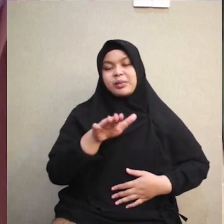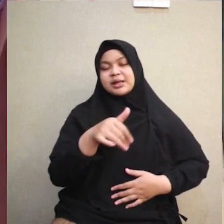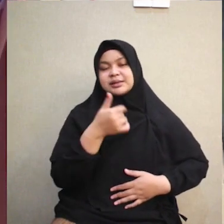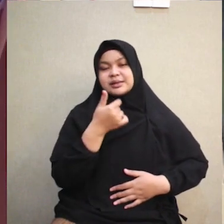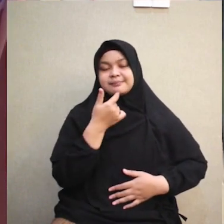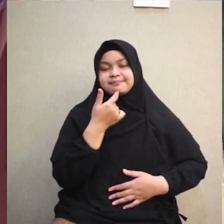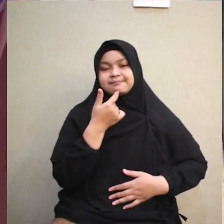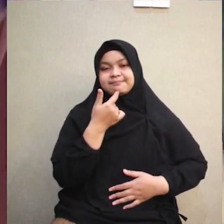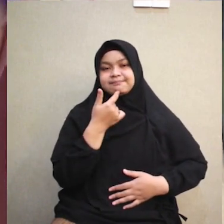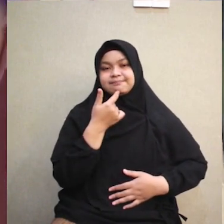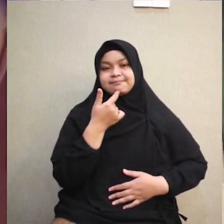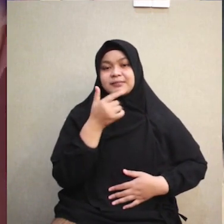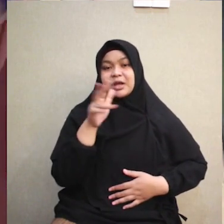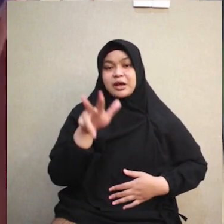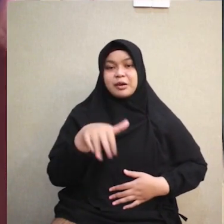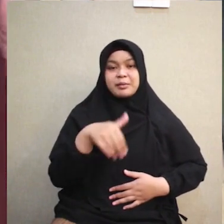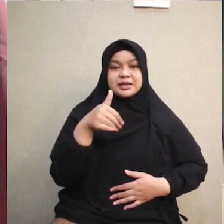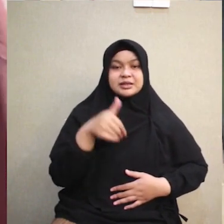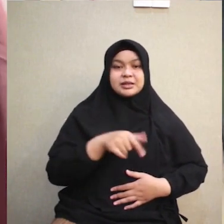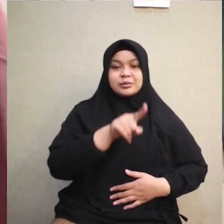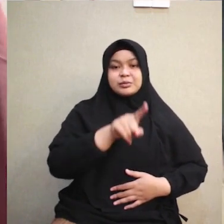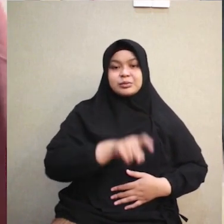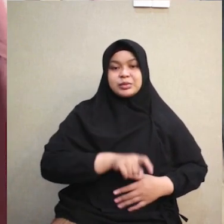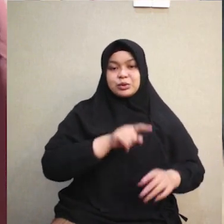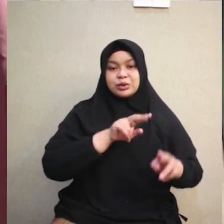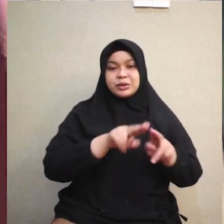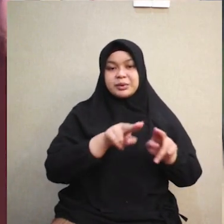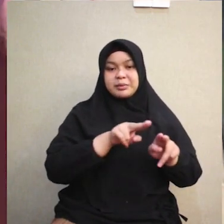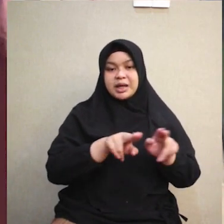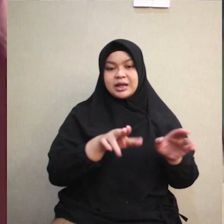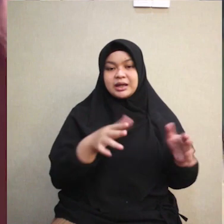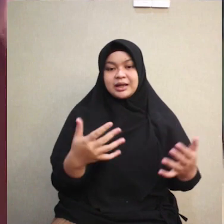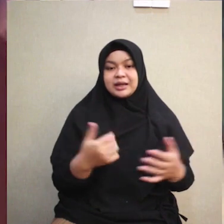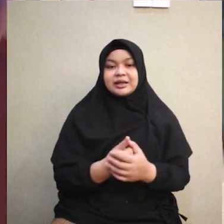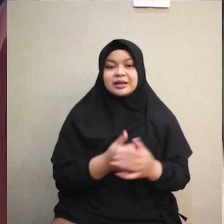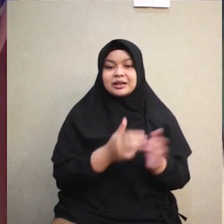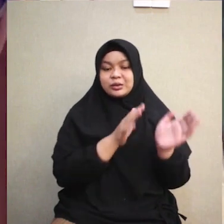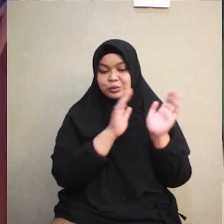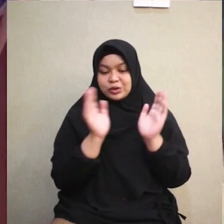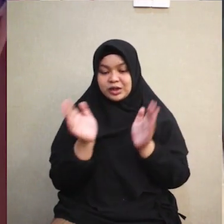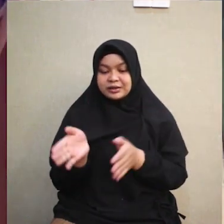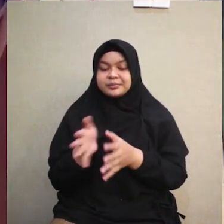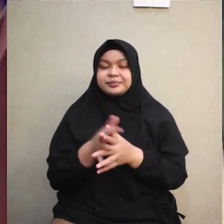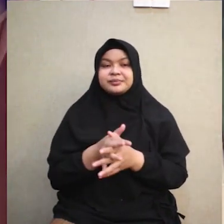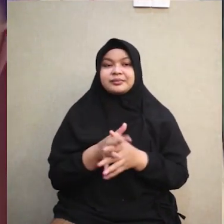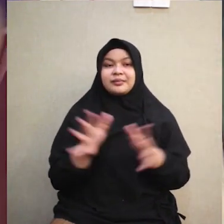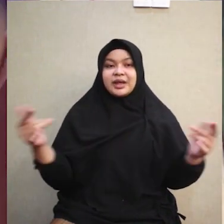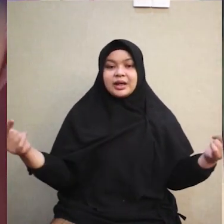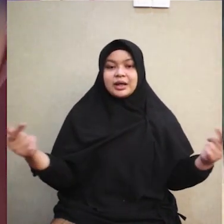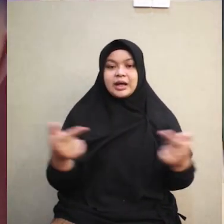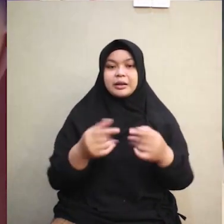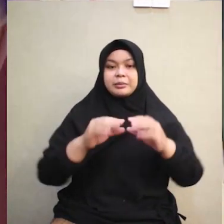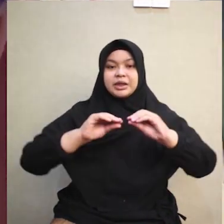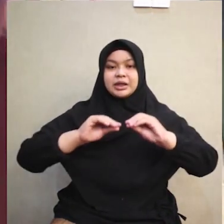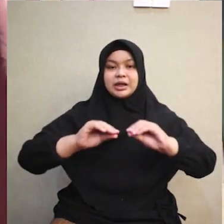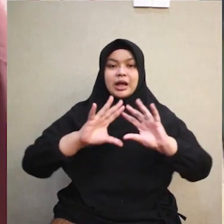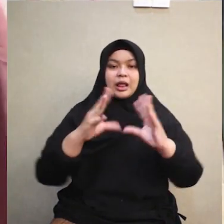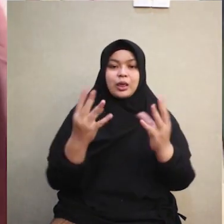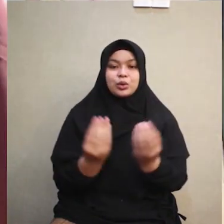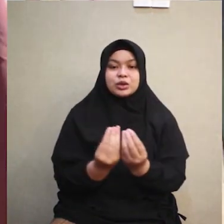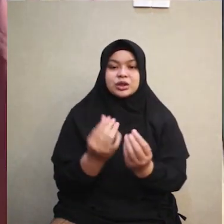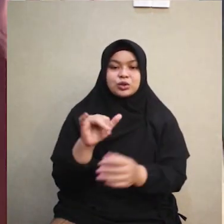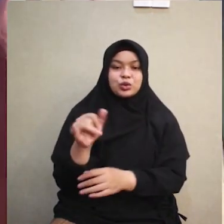masih Perlu diperbaiki ya kemudian terkait dengan pendidikan inklusi juga